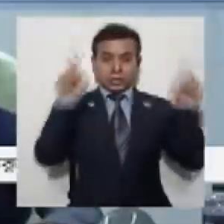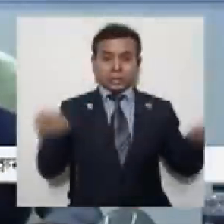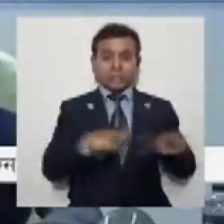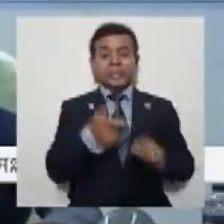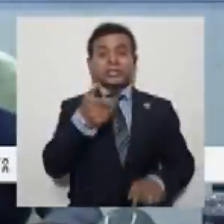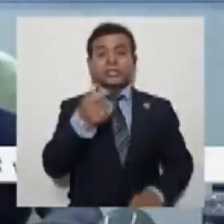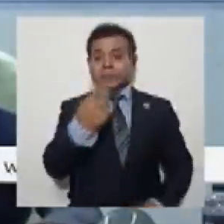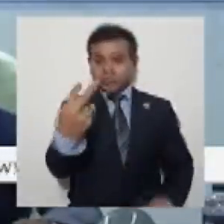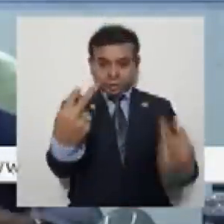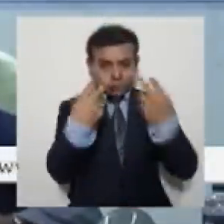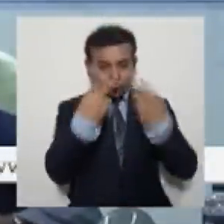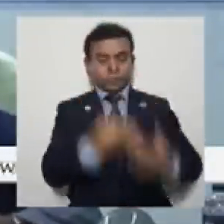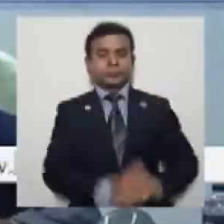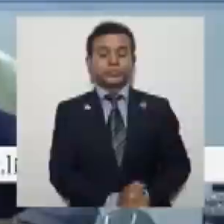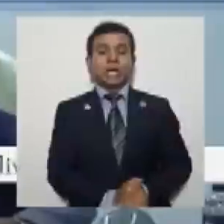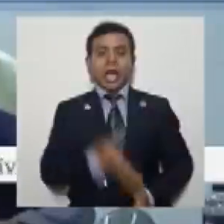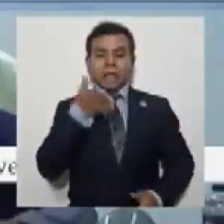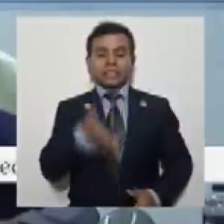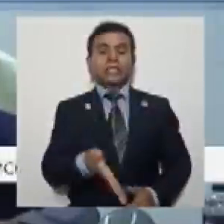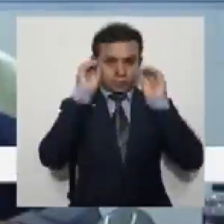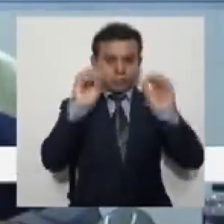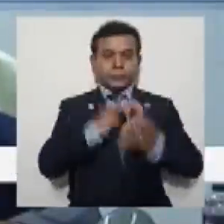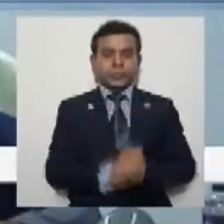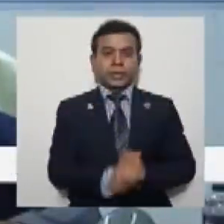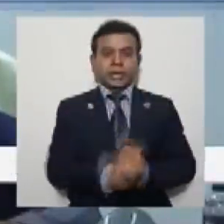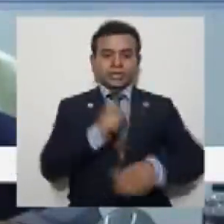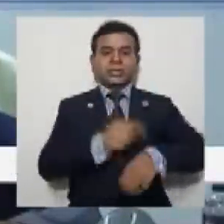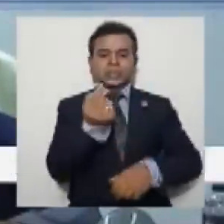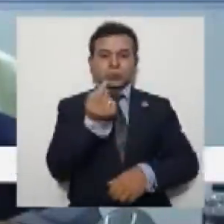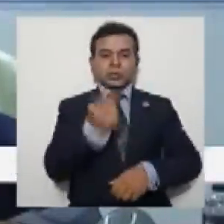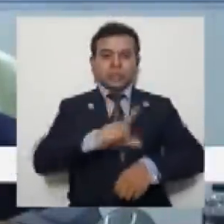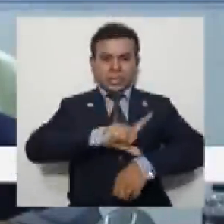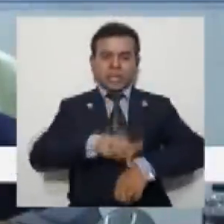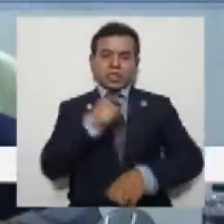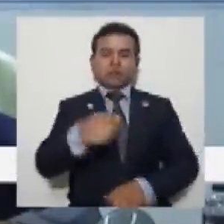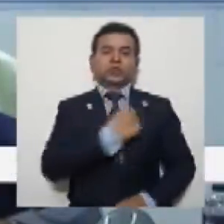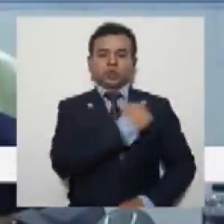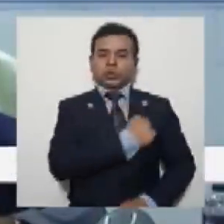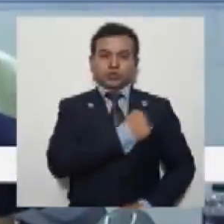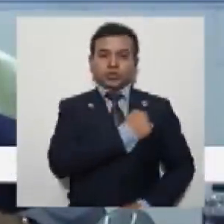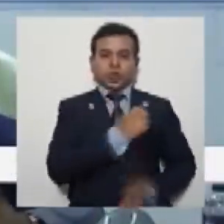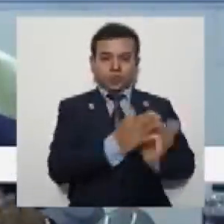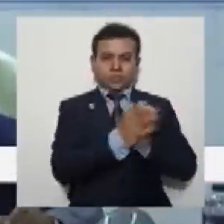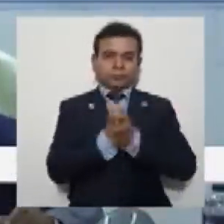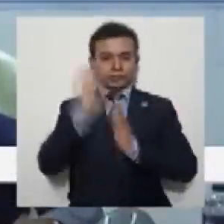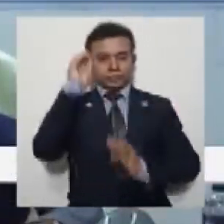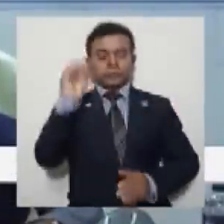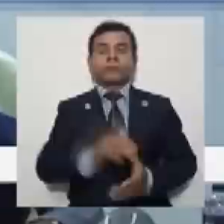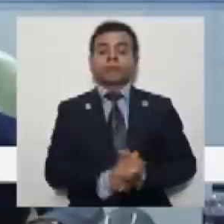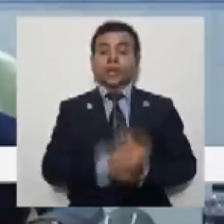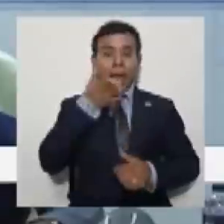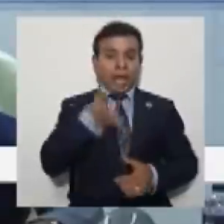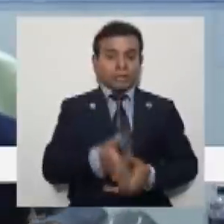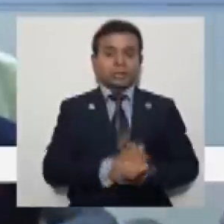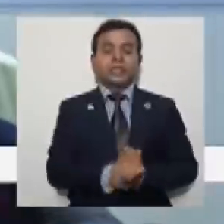আমাদের কোভিড-19 দৈনিক সংবাদ বুলেটিন শুরু করছি। আজকে আমাদের এই স্বাস্থ্য অধিদপ্তরের সংবাদ বুলেটিনে আমাদের